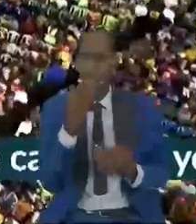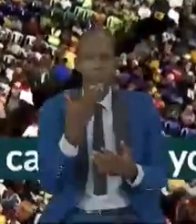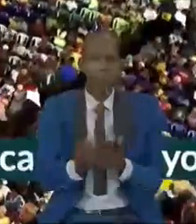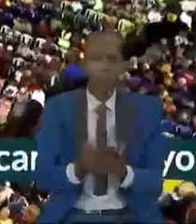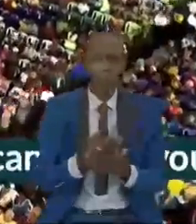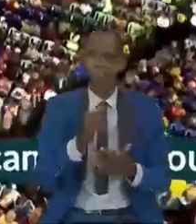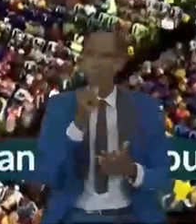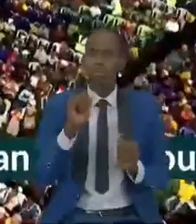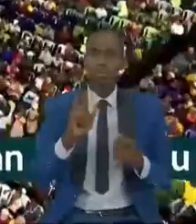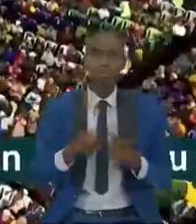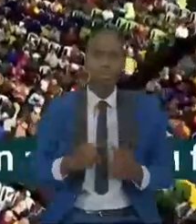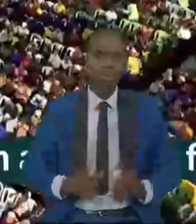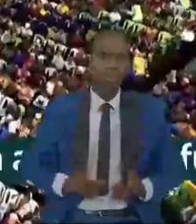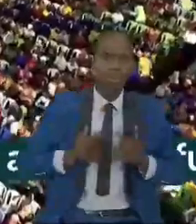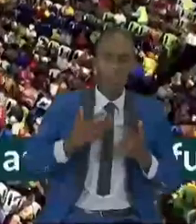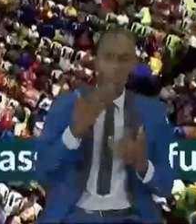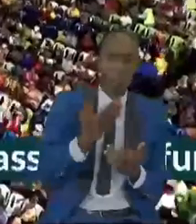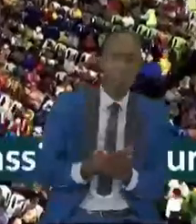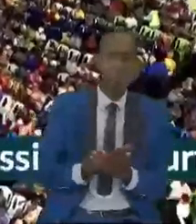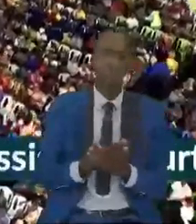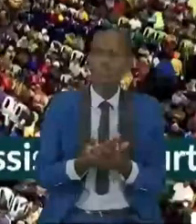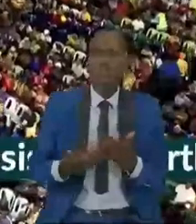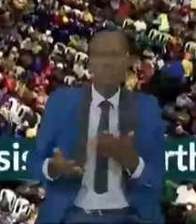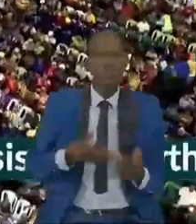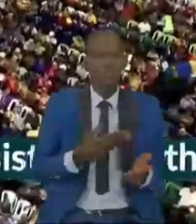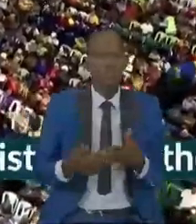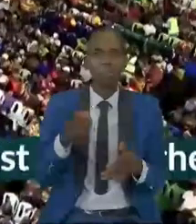L'homme de Dieu viendra prier pour nous.